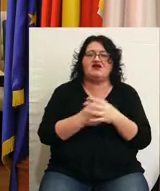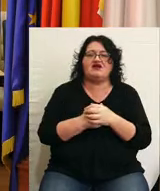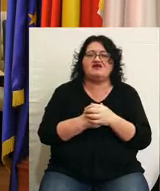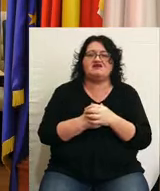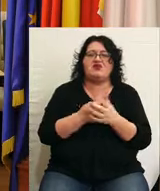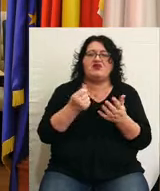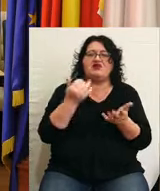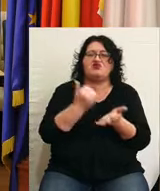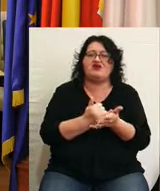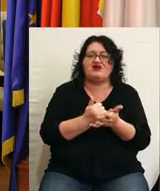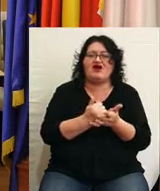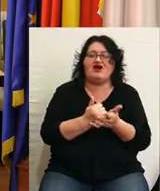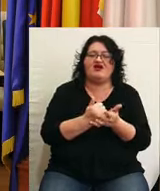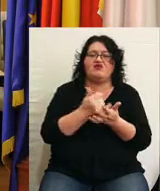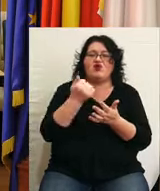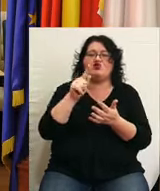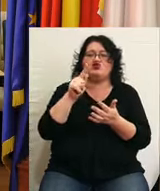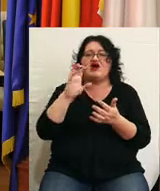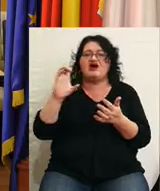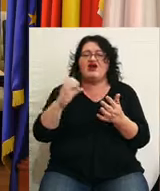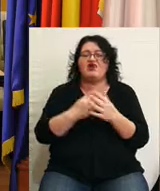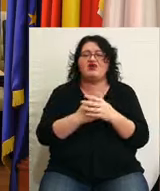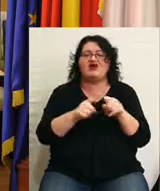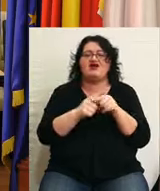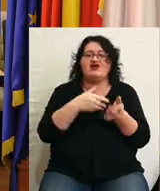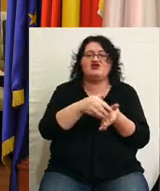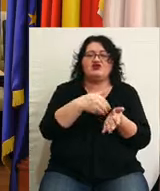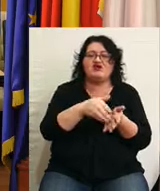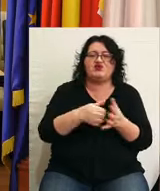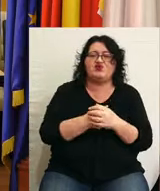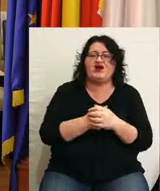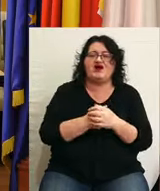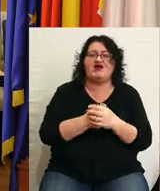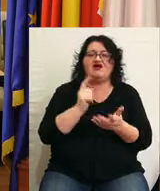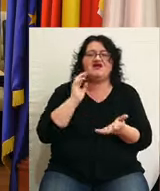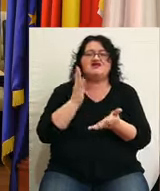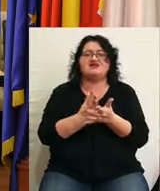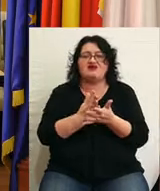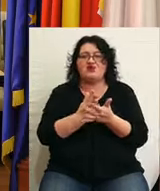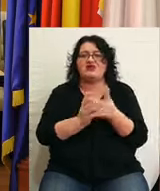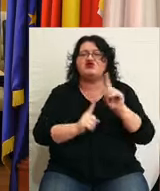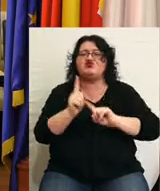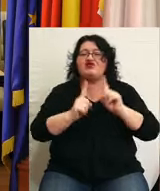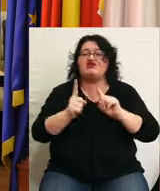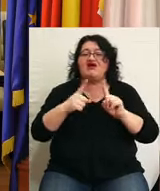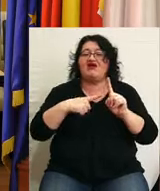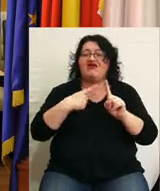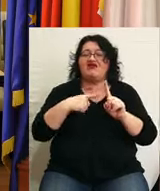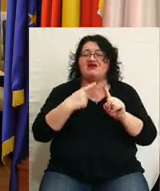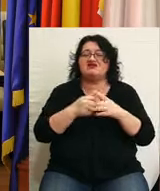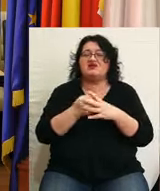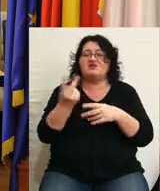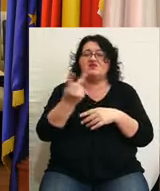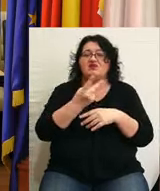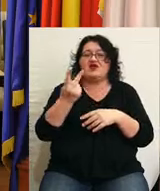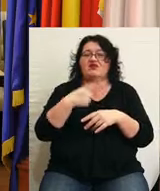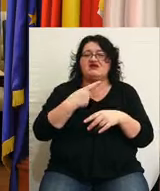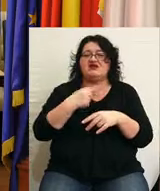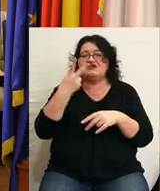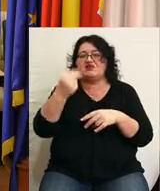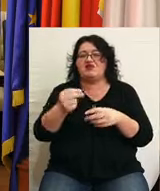real al gigacaloriei ca și cost, dacă ați stabilit? Și dacă ar fi nevoie de triplare